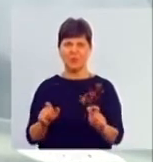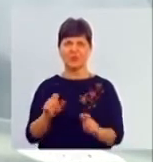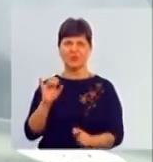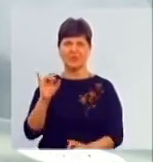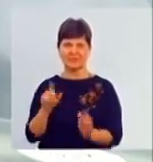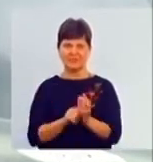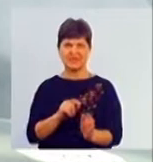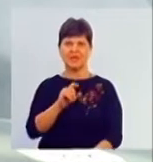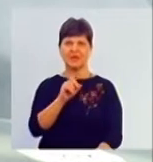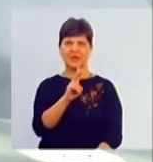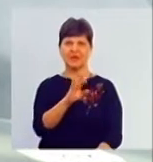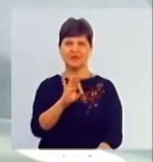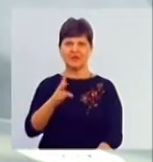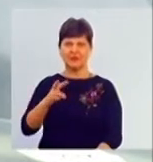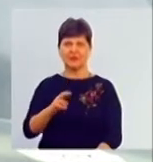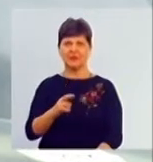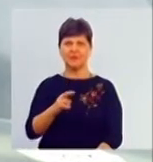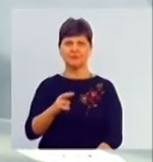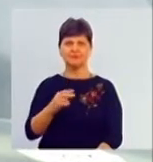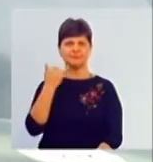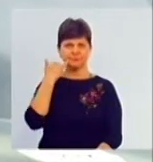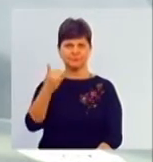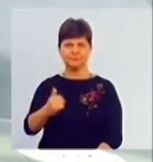телеглядача, ми вас чуємо, говоріть. Да.